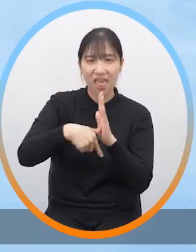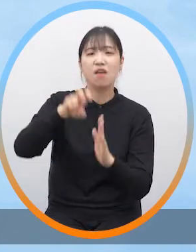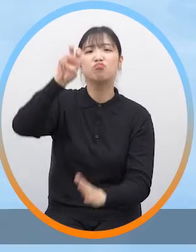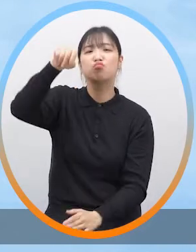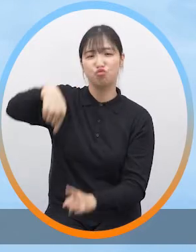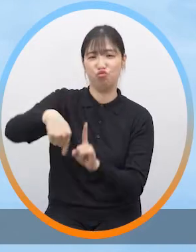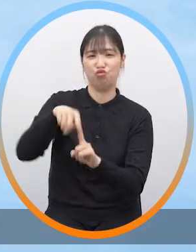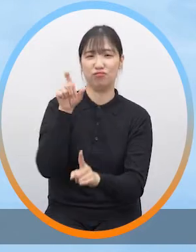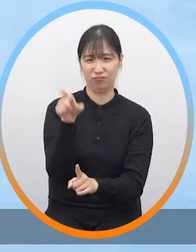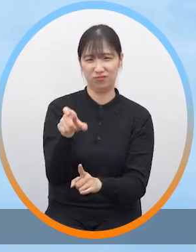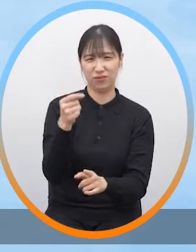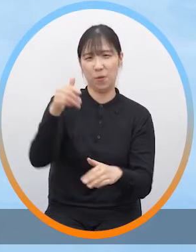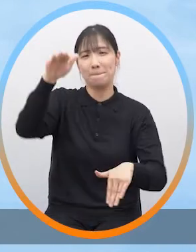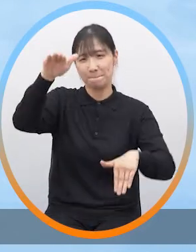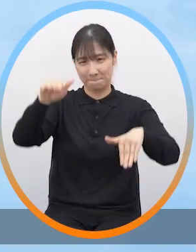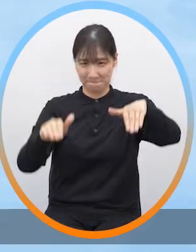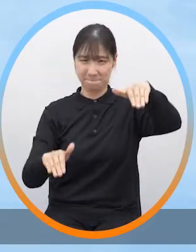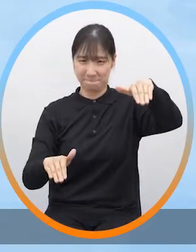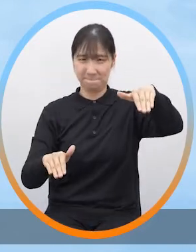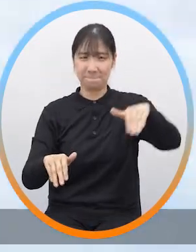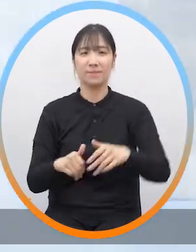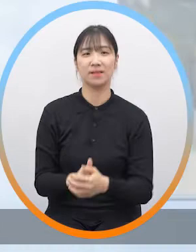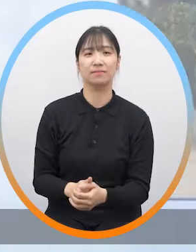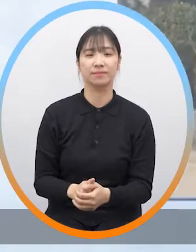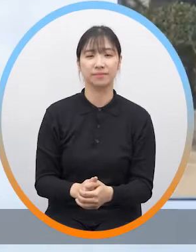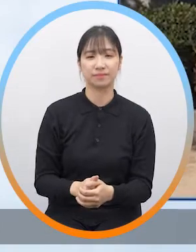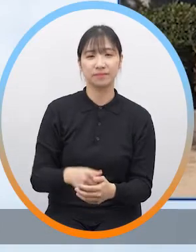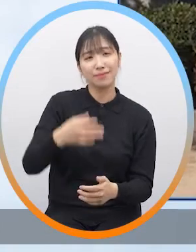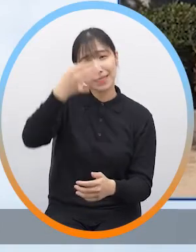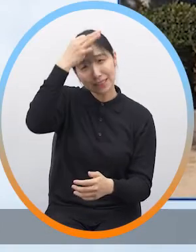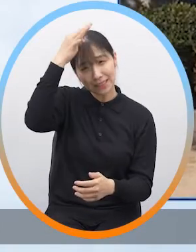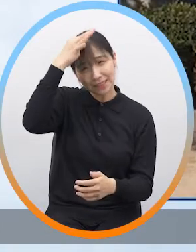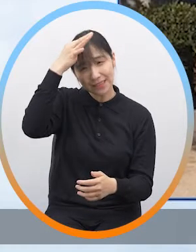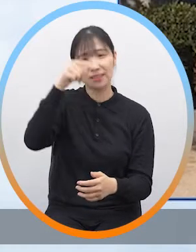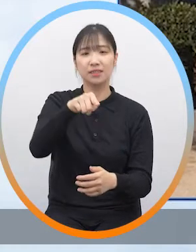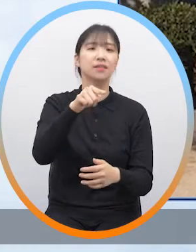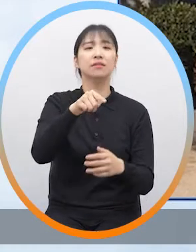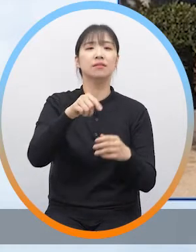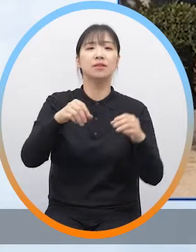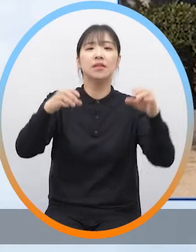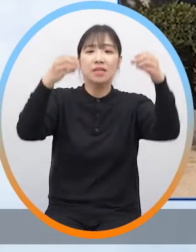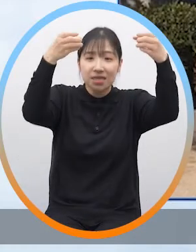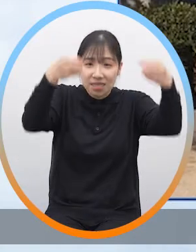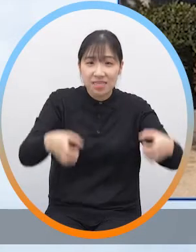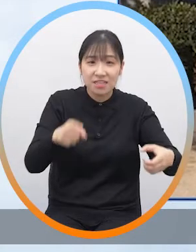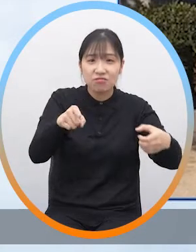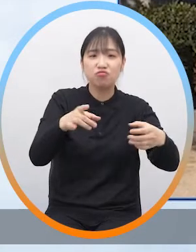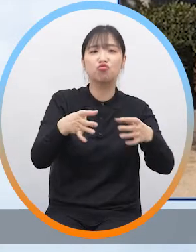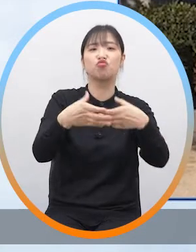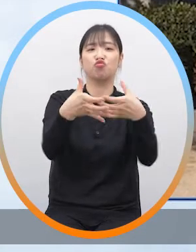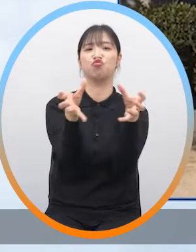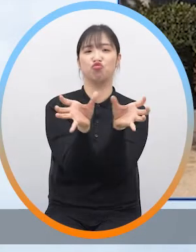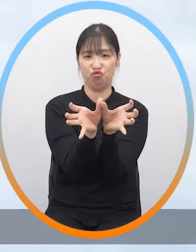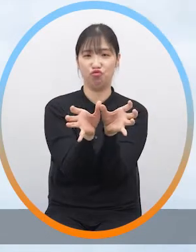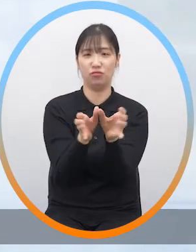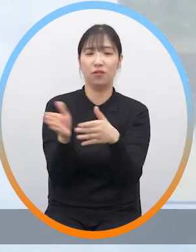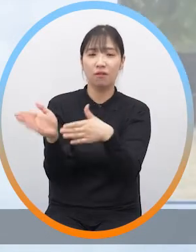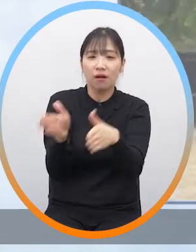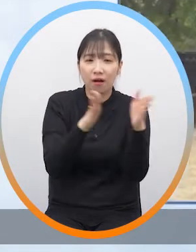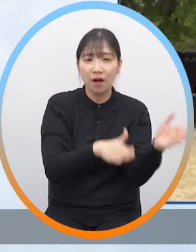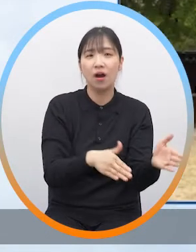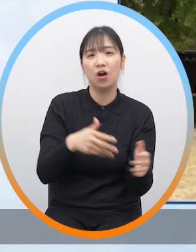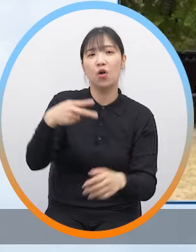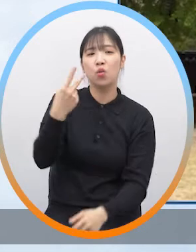격이 낮다는 거고, 그래서 높이가 다르고요. 기둥도 대성전은 둥근 기둥입니다. 이게 더 격이 높은 겁니다.